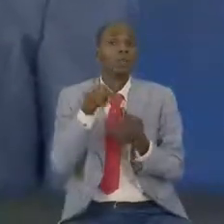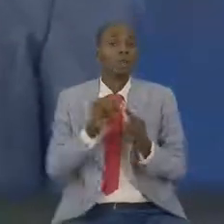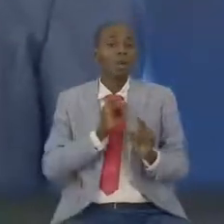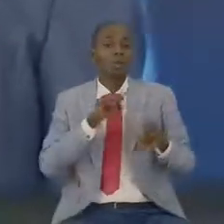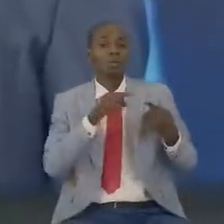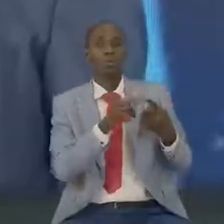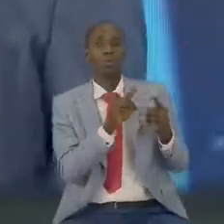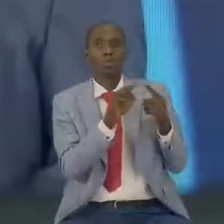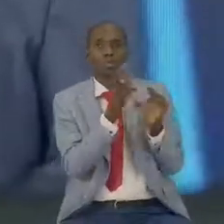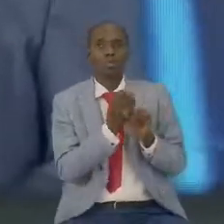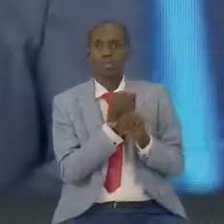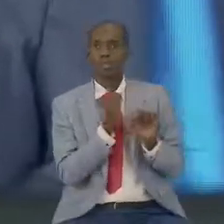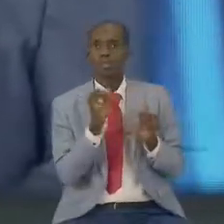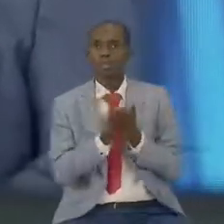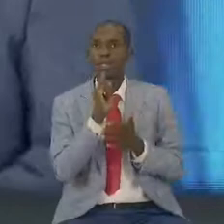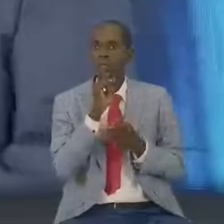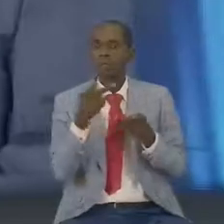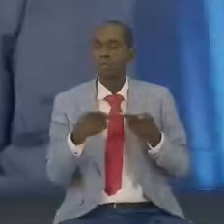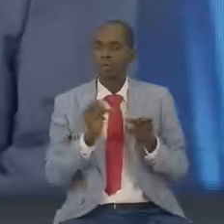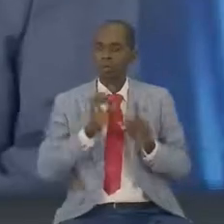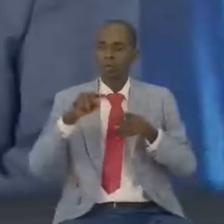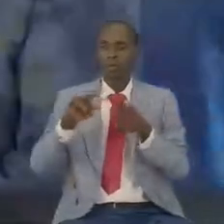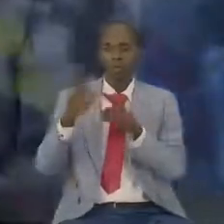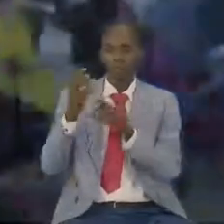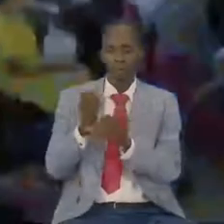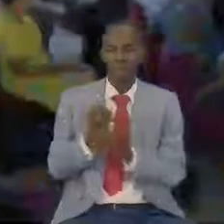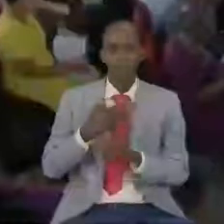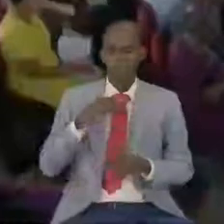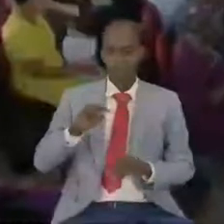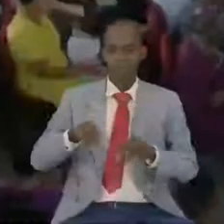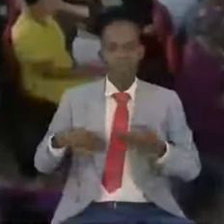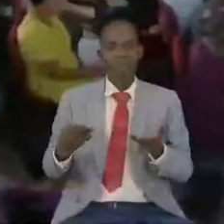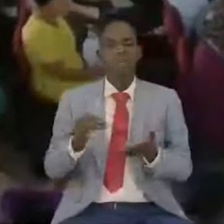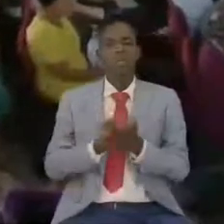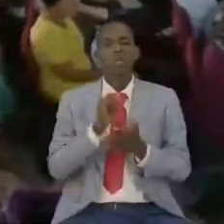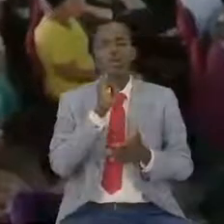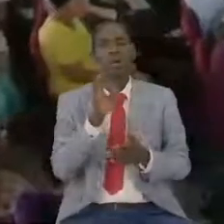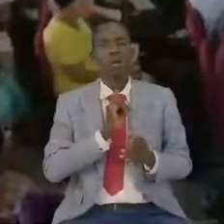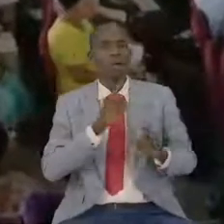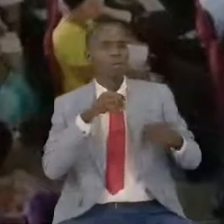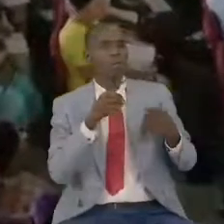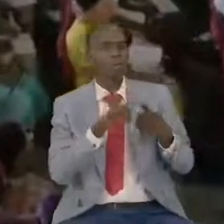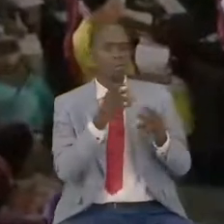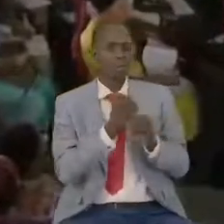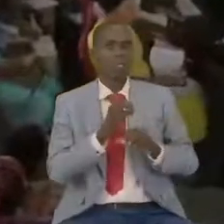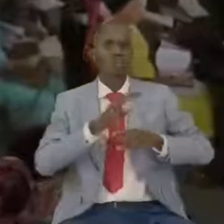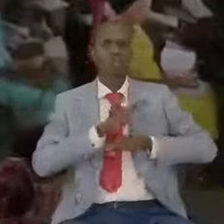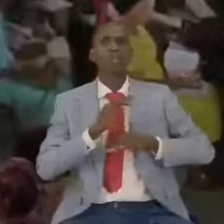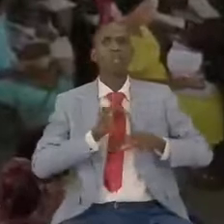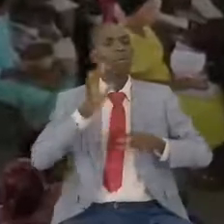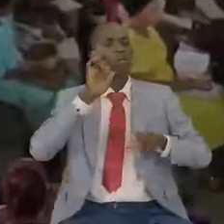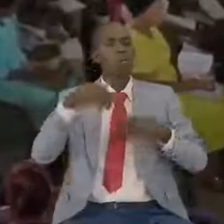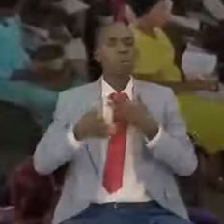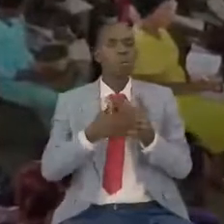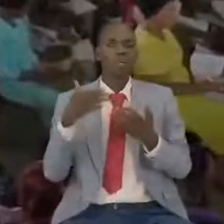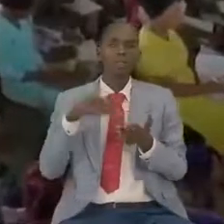eu le salut. C'est là où il a été, il a eu la provision. C'est là où il a été, il a eu la satisfaction. Je retourne là-bas encore et